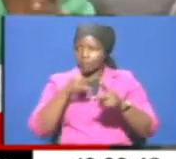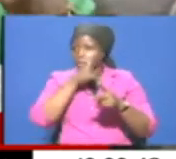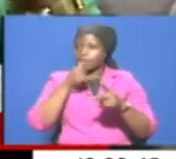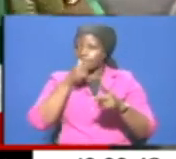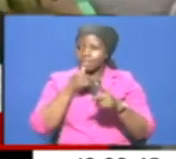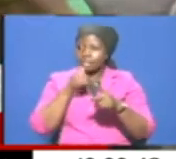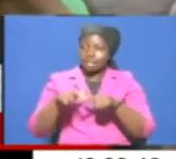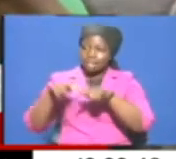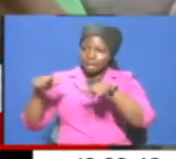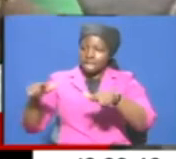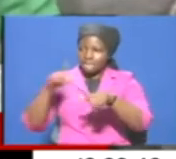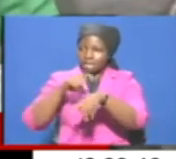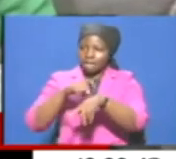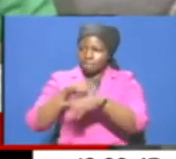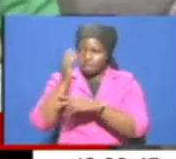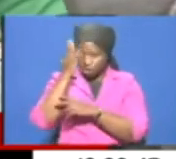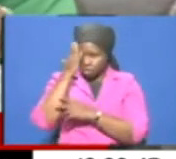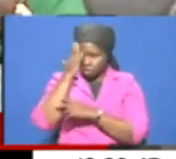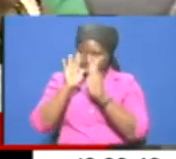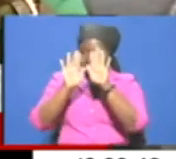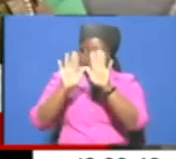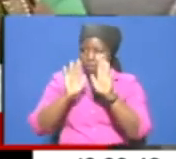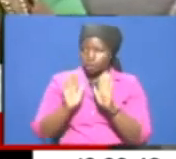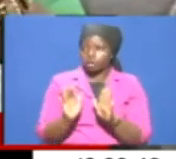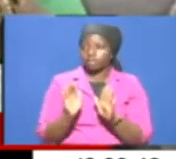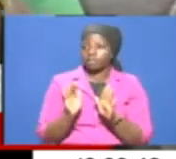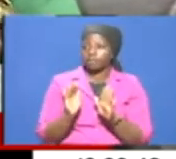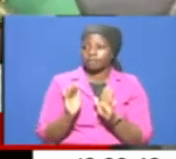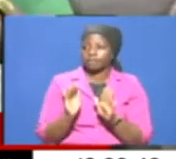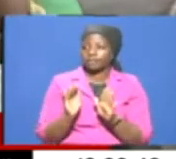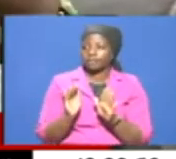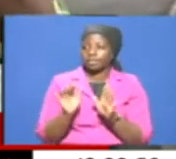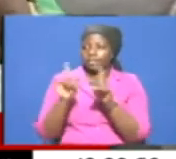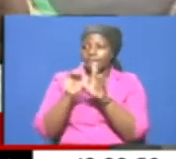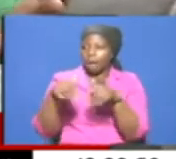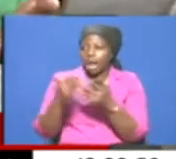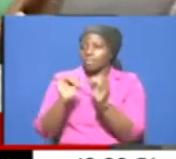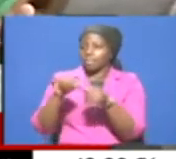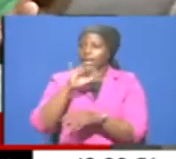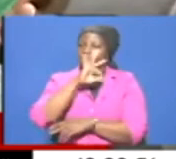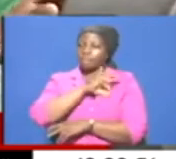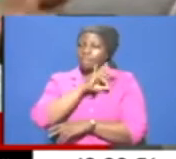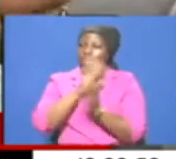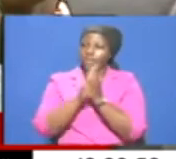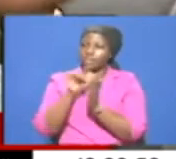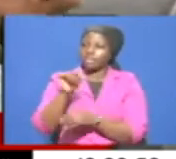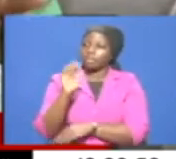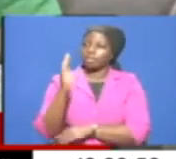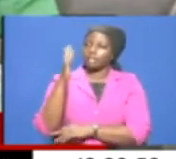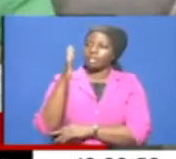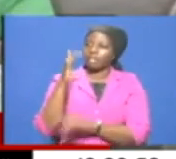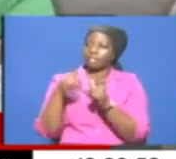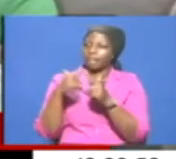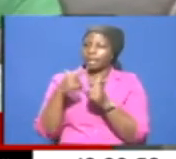binafsi. Wakishajua umuhimu na vile wataweza kufaidika na hiyo mishe, na kwambia watapanda